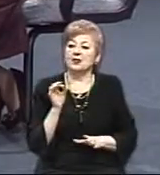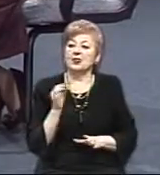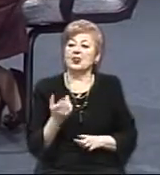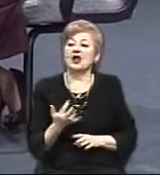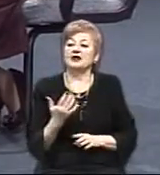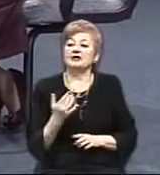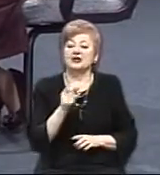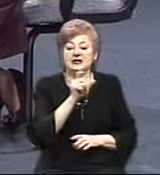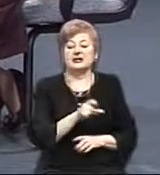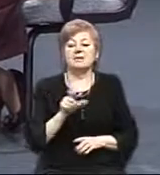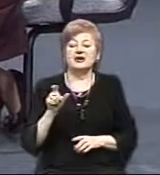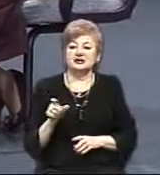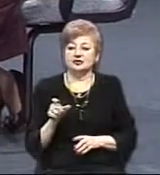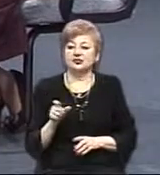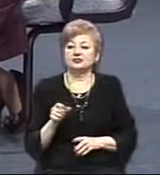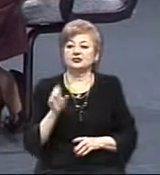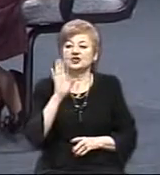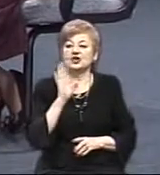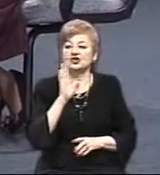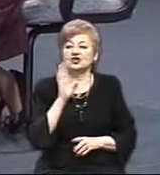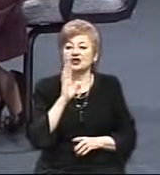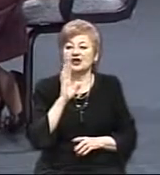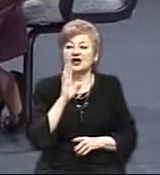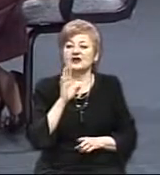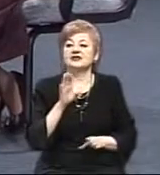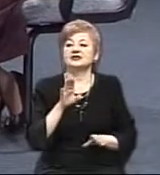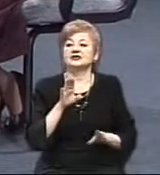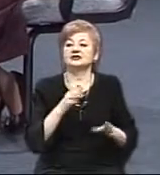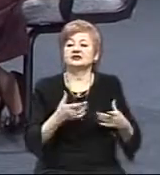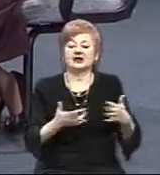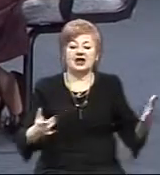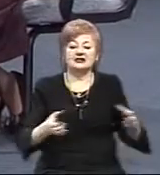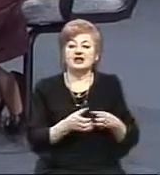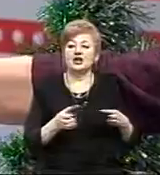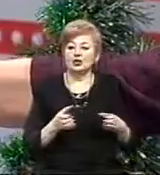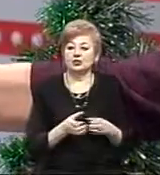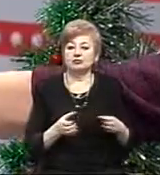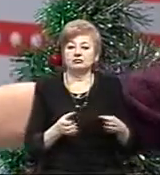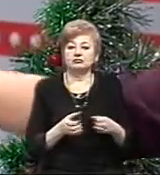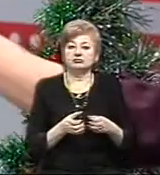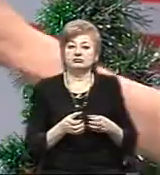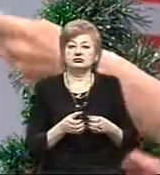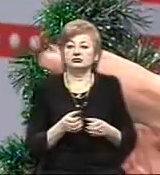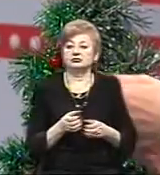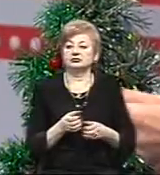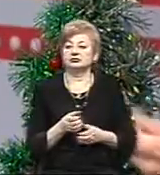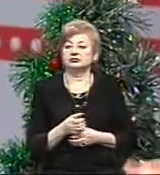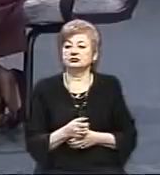декілька персонажів. Це жінки різні, різних соціальних груп, які... Я тягну.